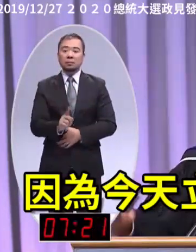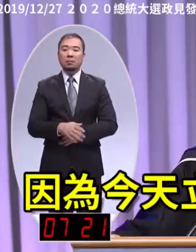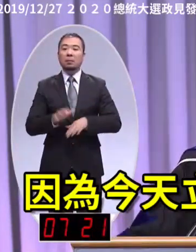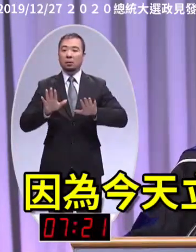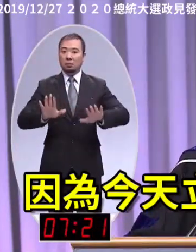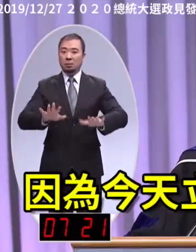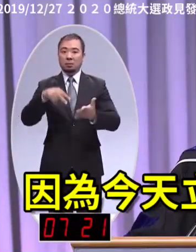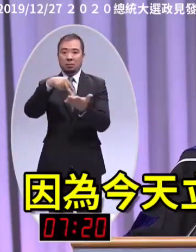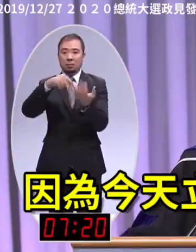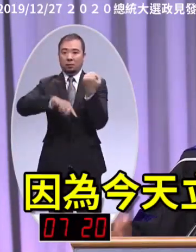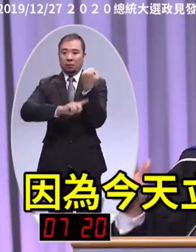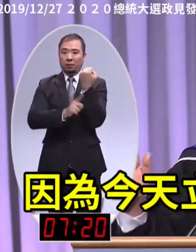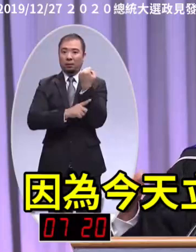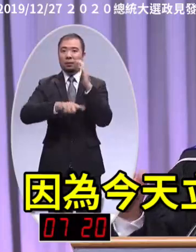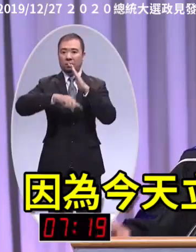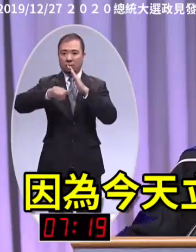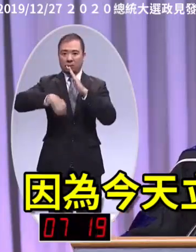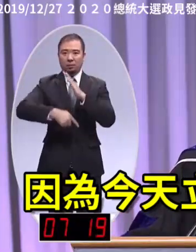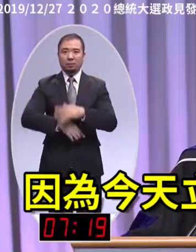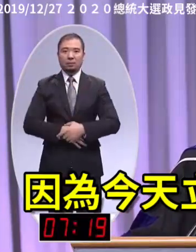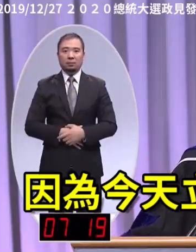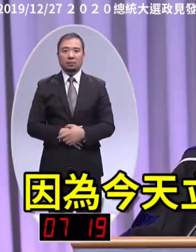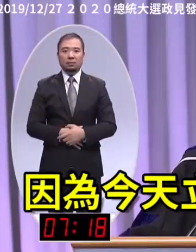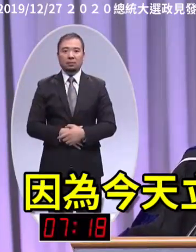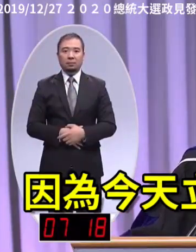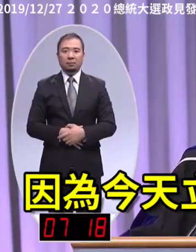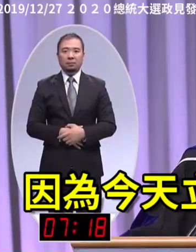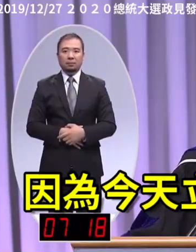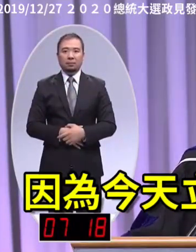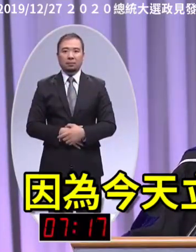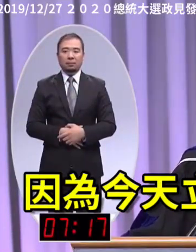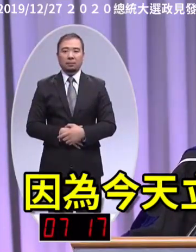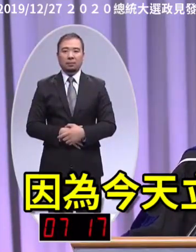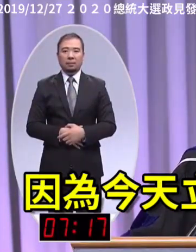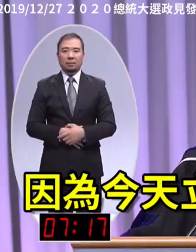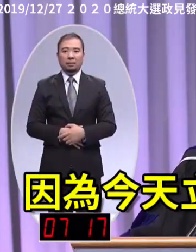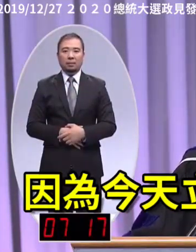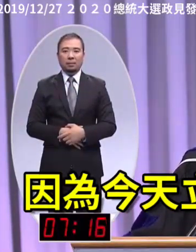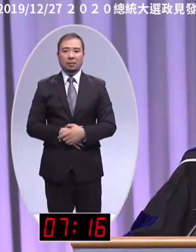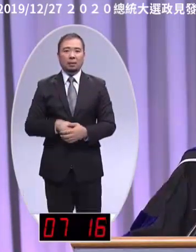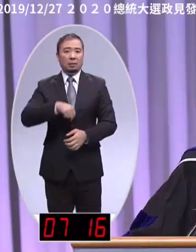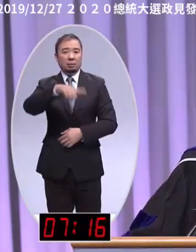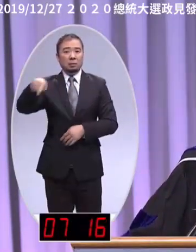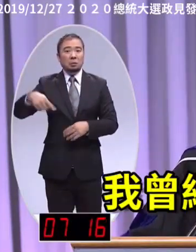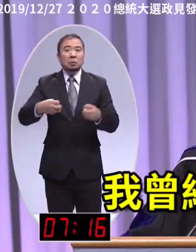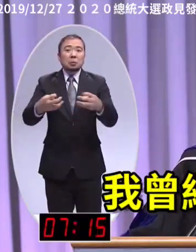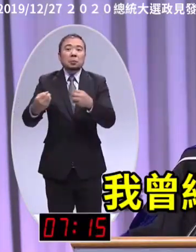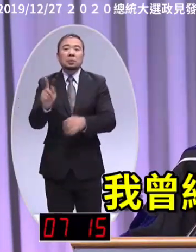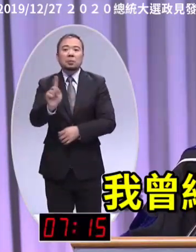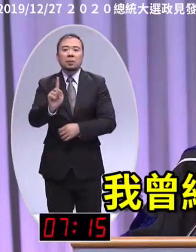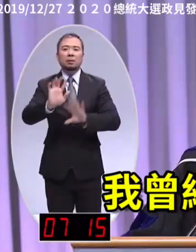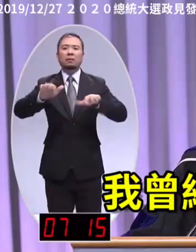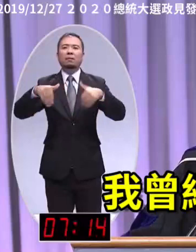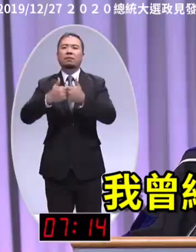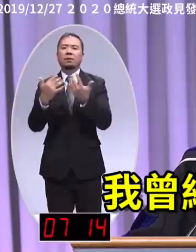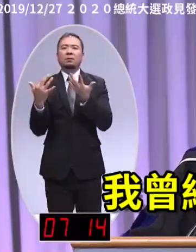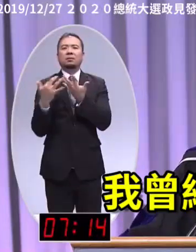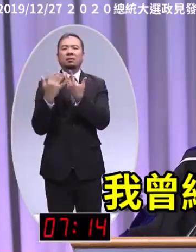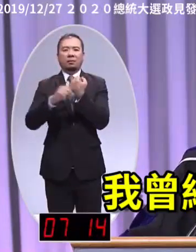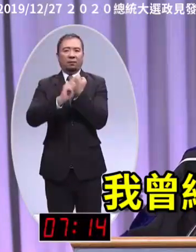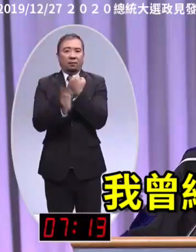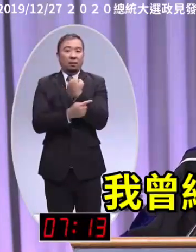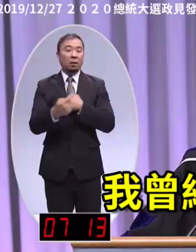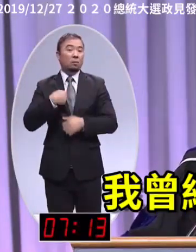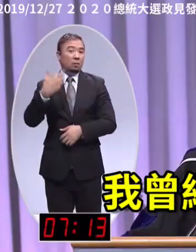立法院在做反渗透法的讨论。我曾经两